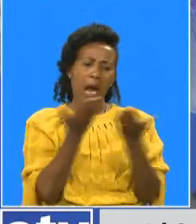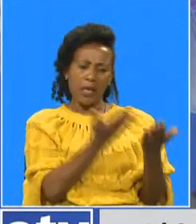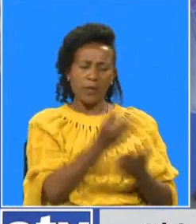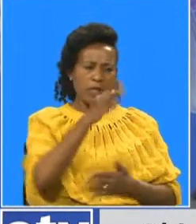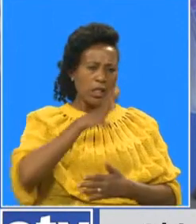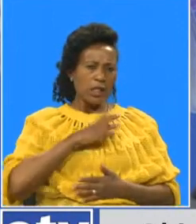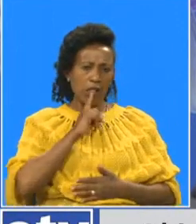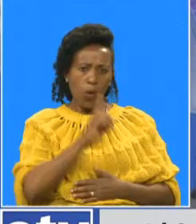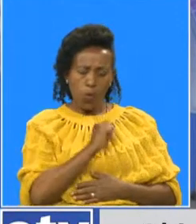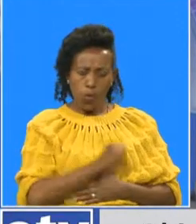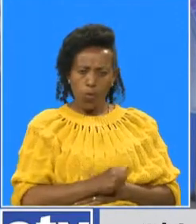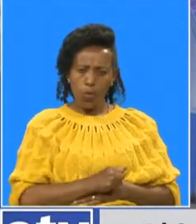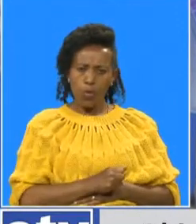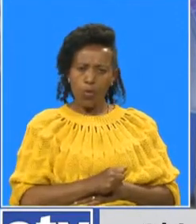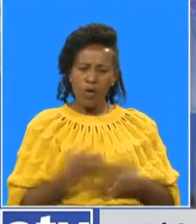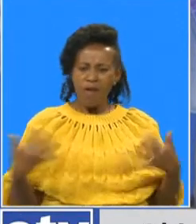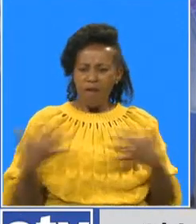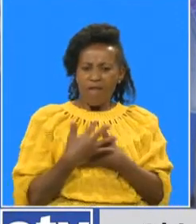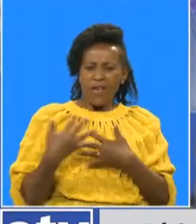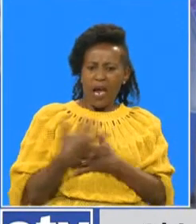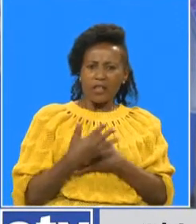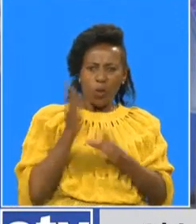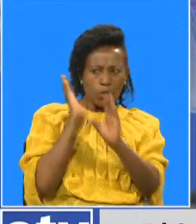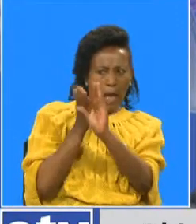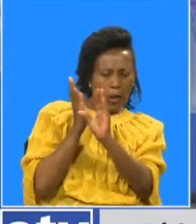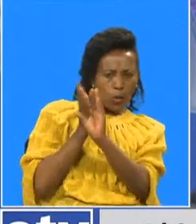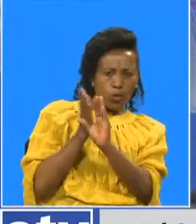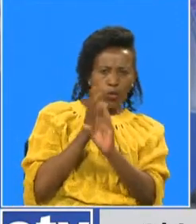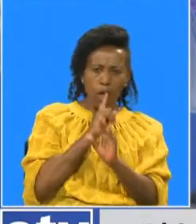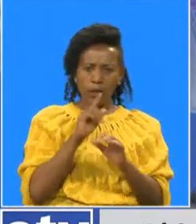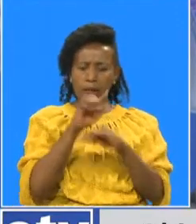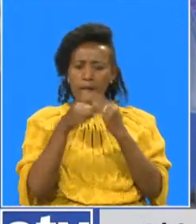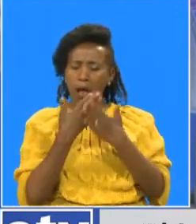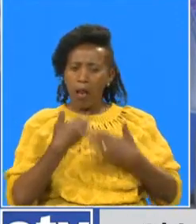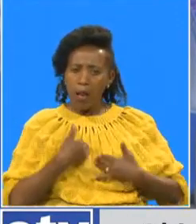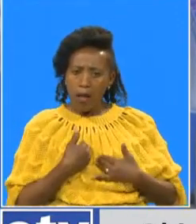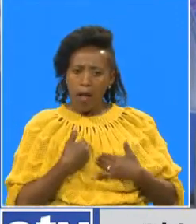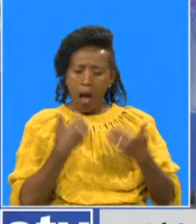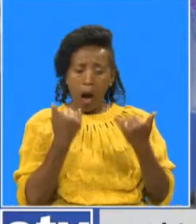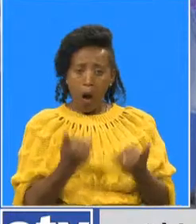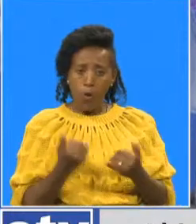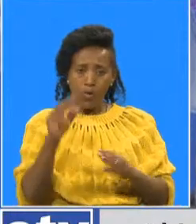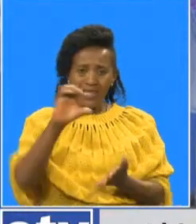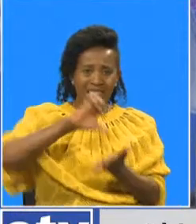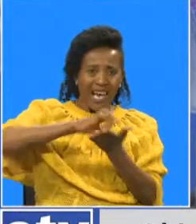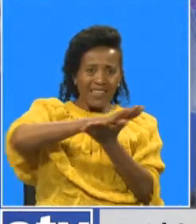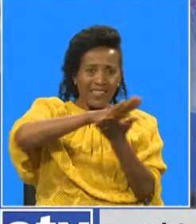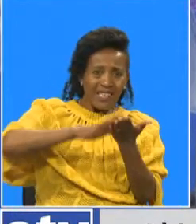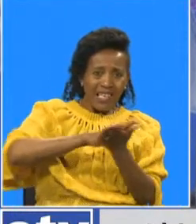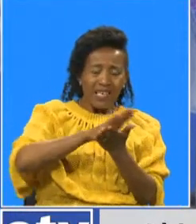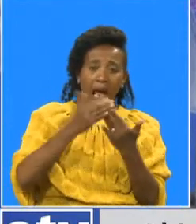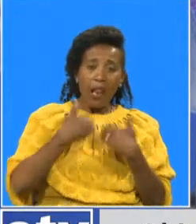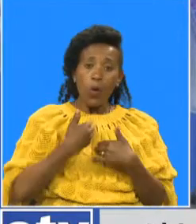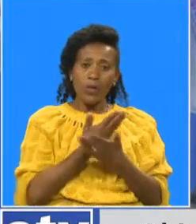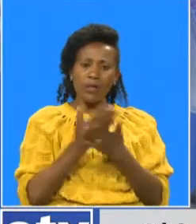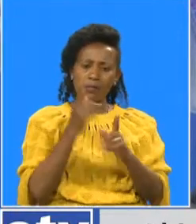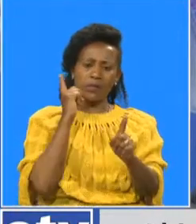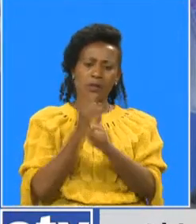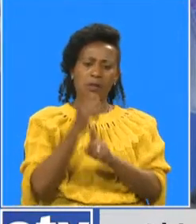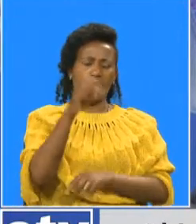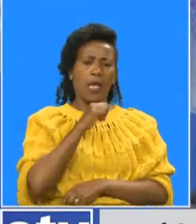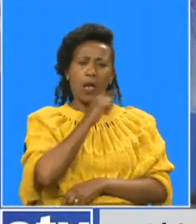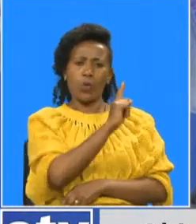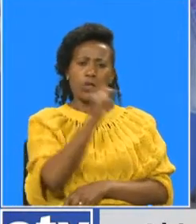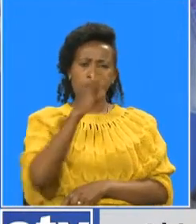ሰው ነው ፍራቻው ሳይኮሎጂካሊም እንትን ስላለ አሁን ሳይንታይዘር ላይ የነበረው ነገር ትክክል